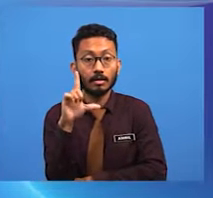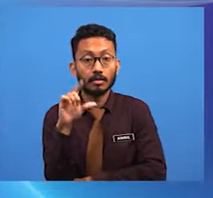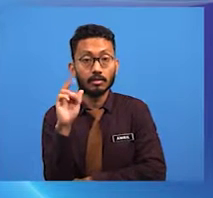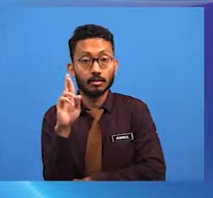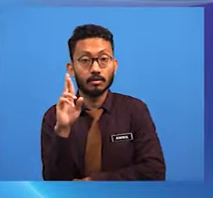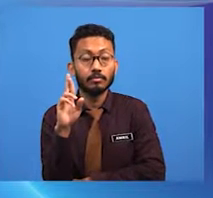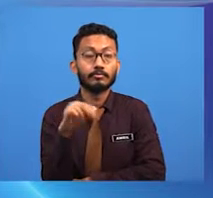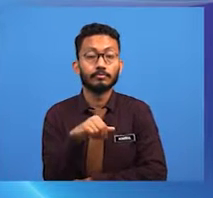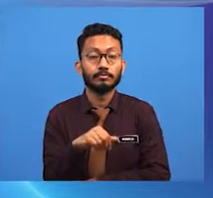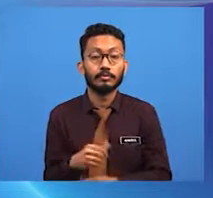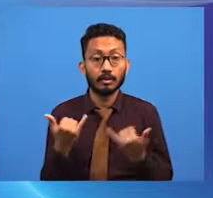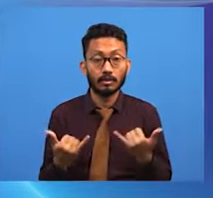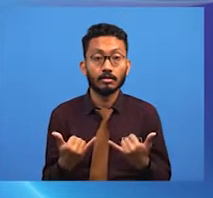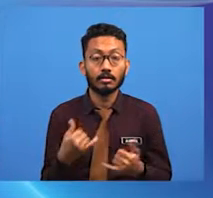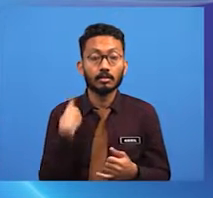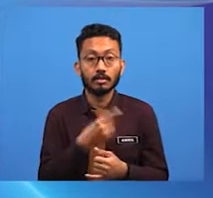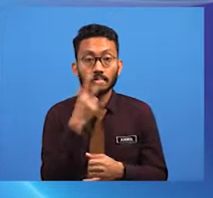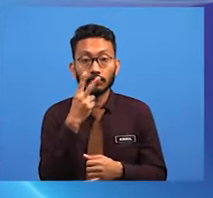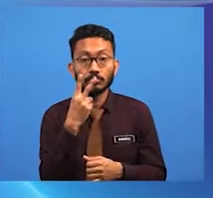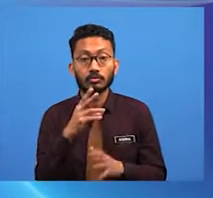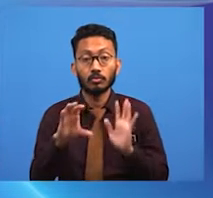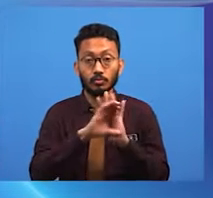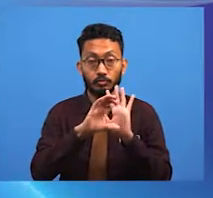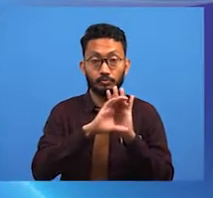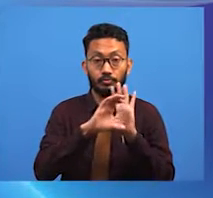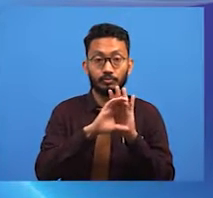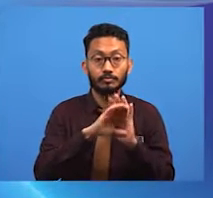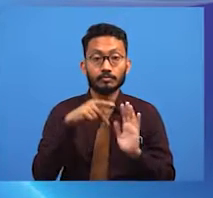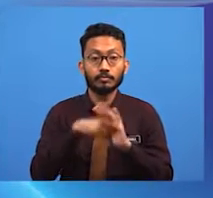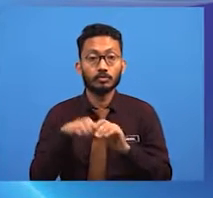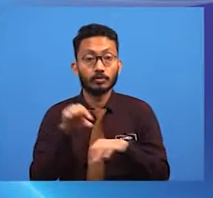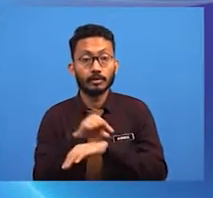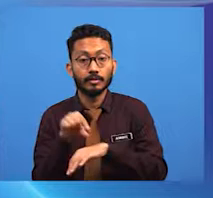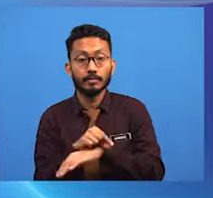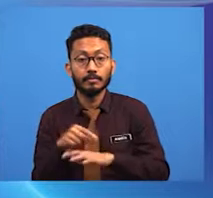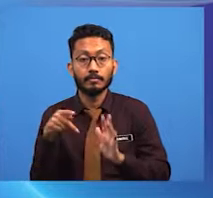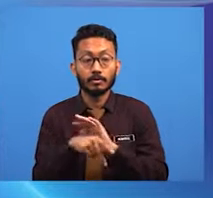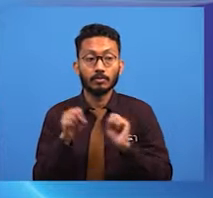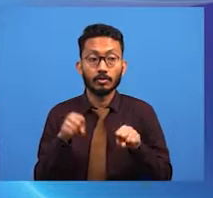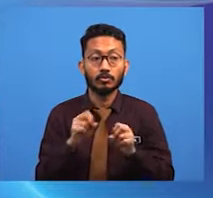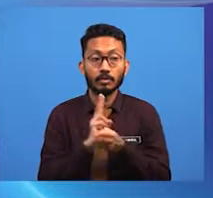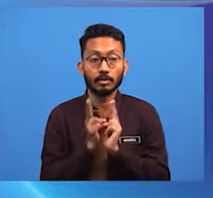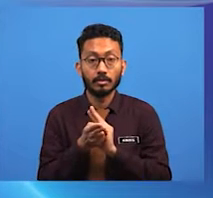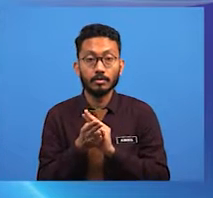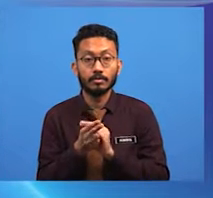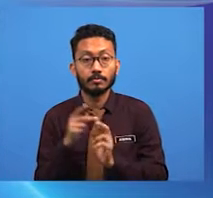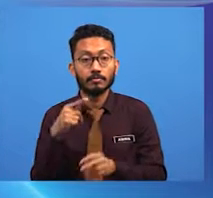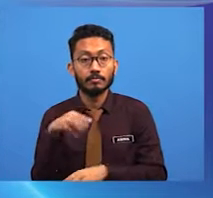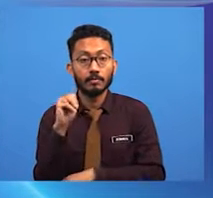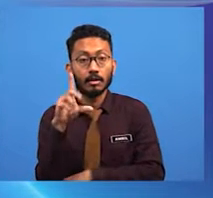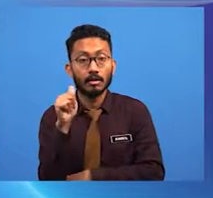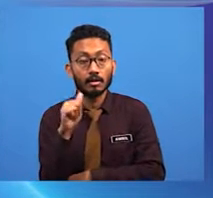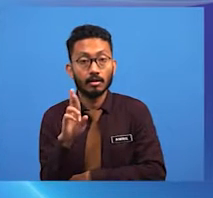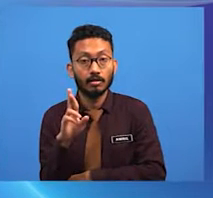Sekarang, kita lihat contoh penggunaan pemboleh ubah dan pemalar serta